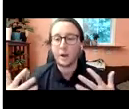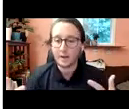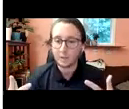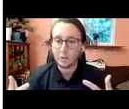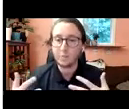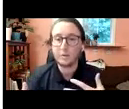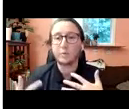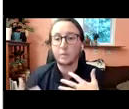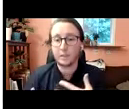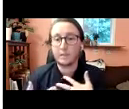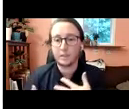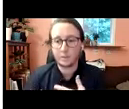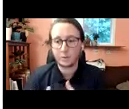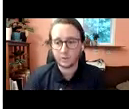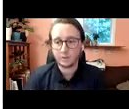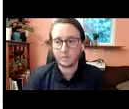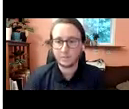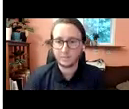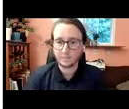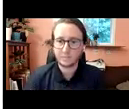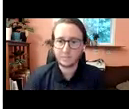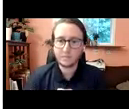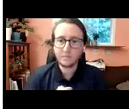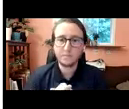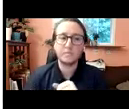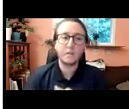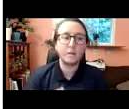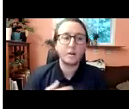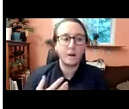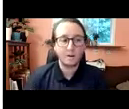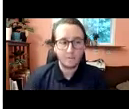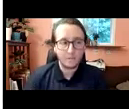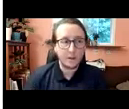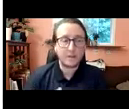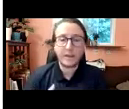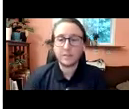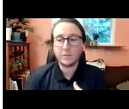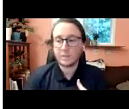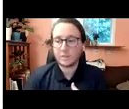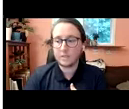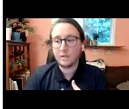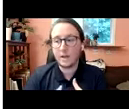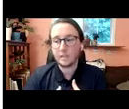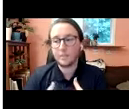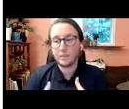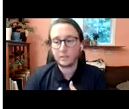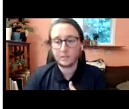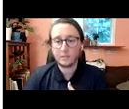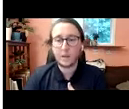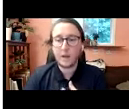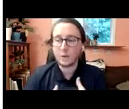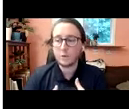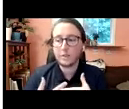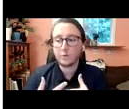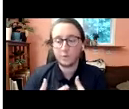à des accords collectifs sur l'essence des histoires, les intentions de l'auteur ou de l'autrice par rapport à d'autres personnes.